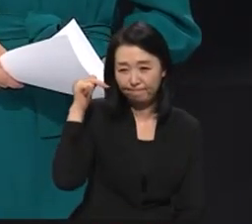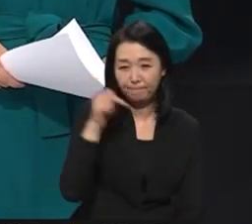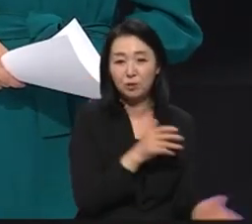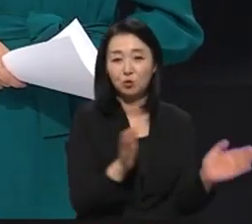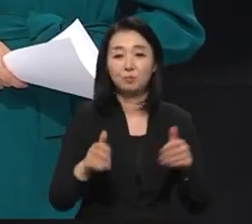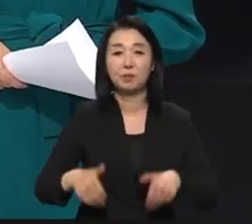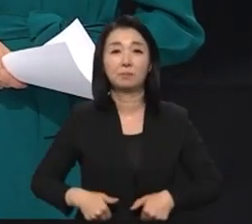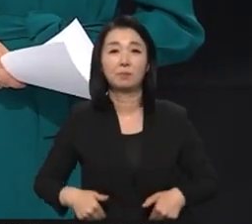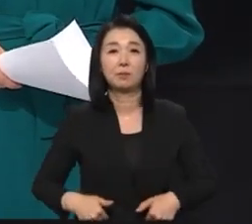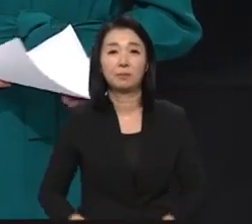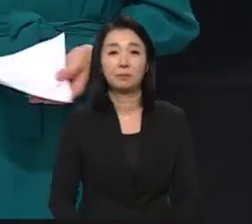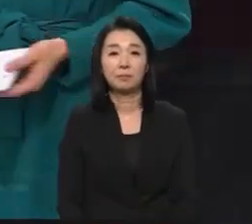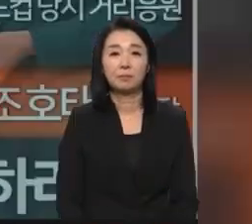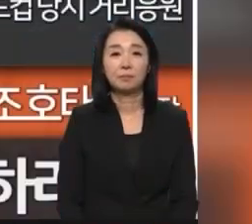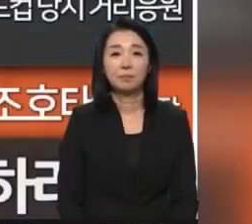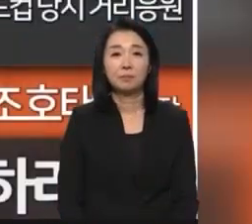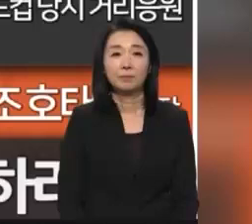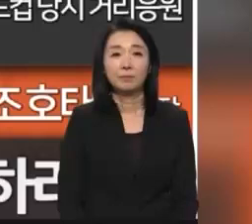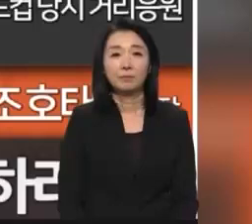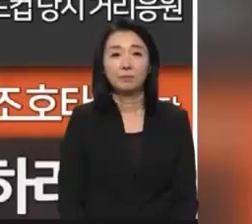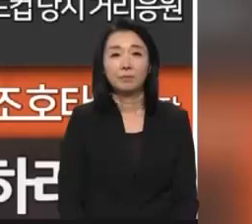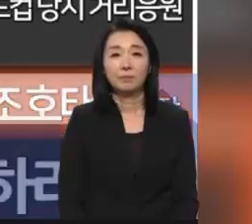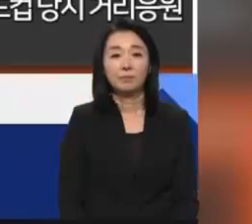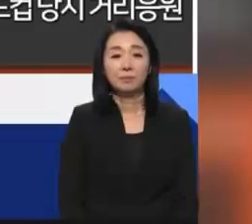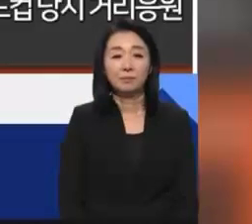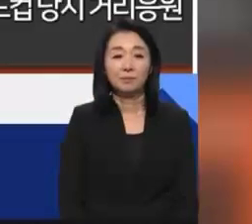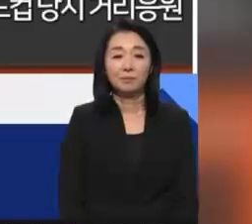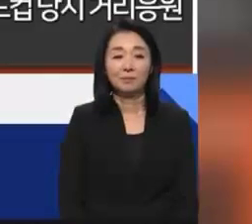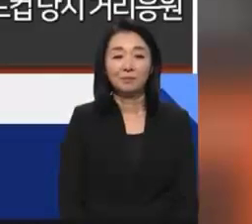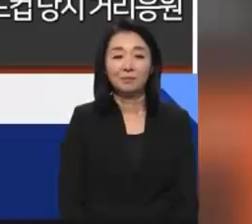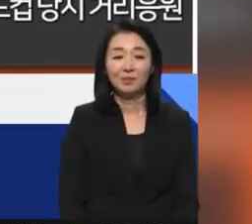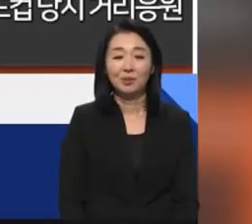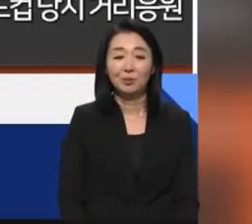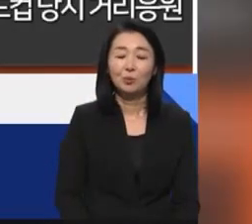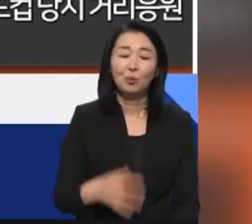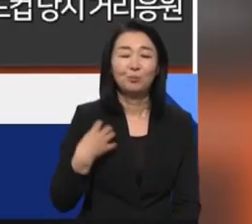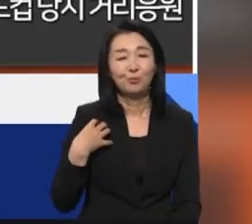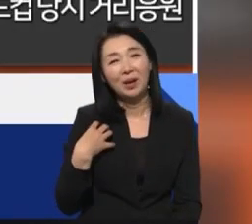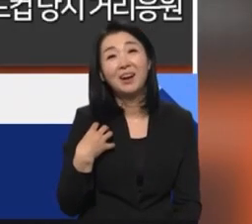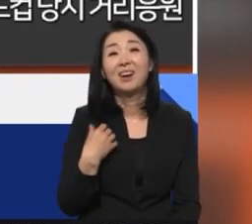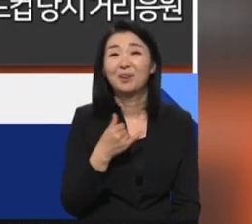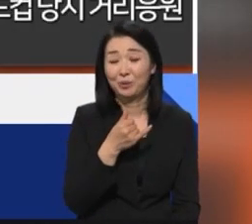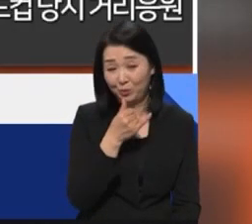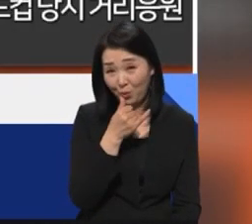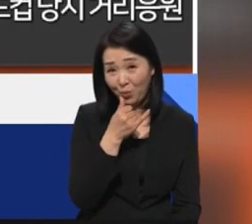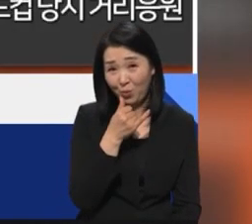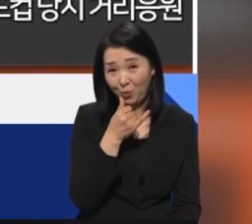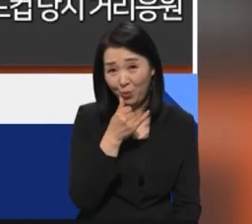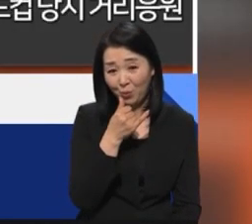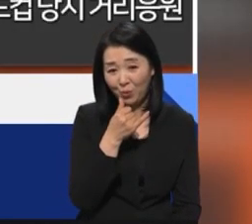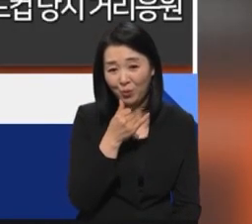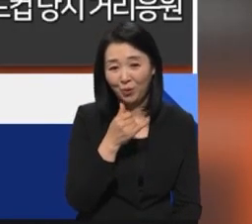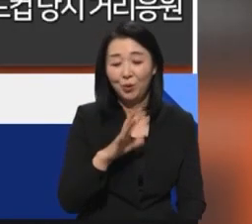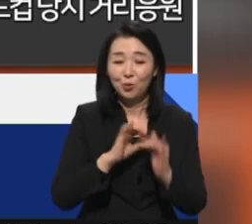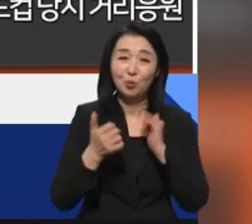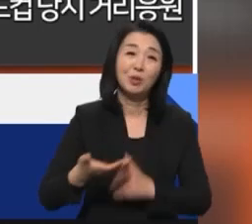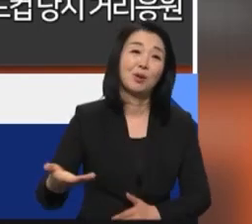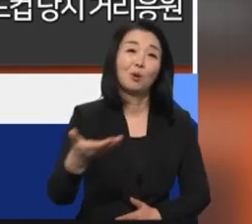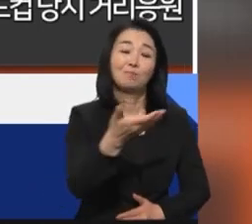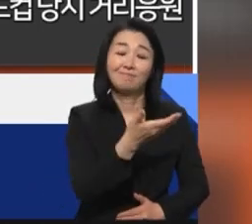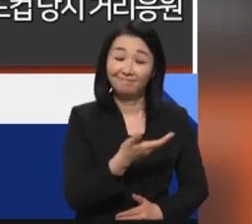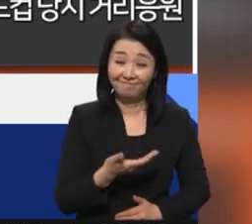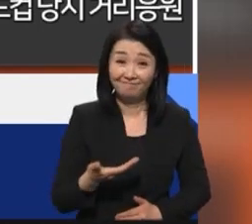대비책을 주문했습니다 저희도 이제 상당한 부담감이 있었는데요 국민 여러분들께서